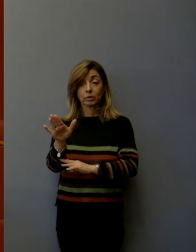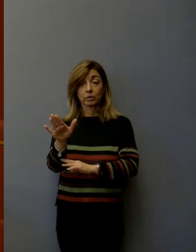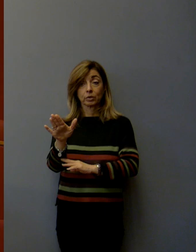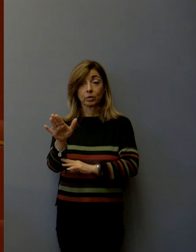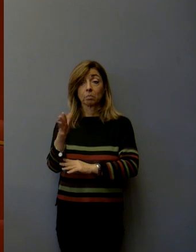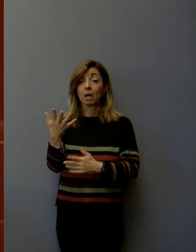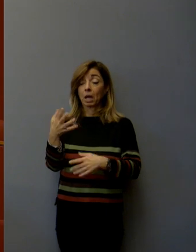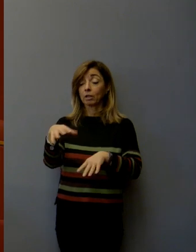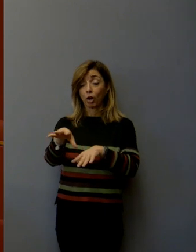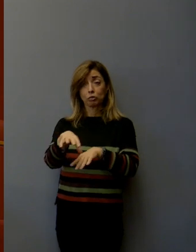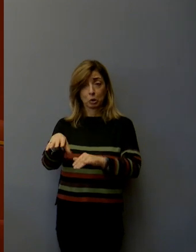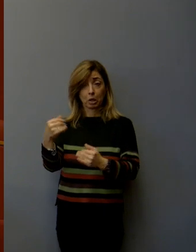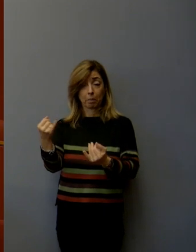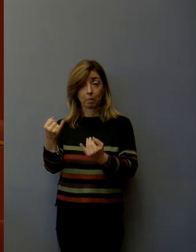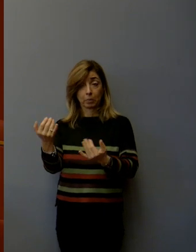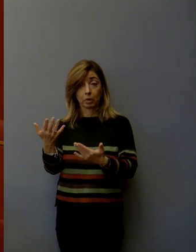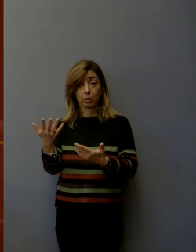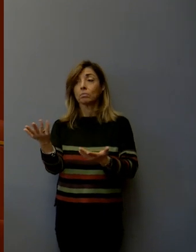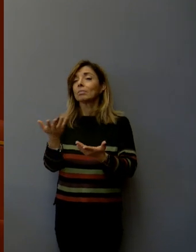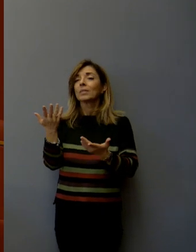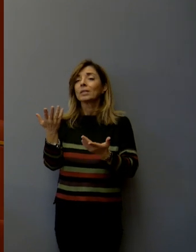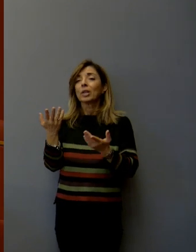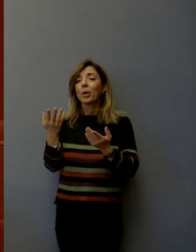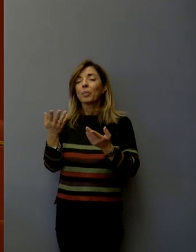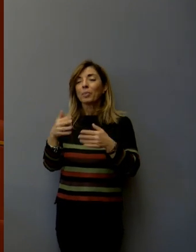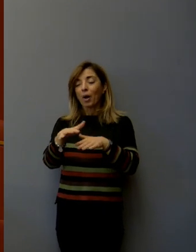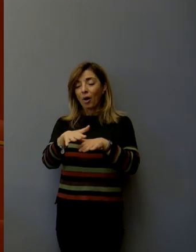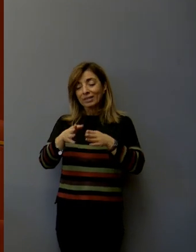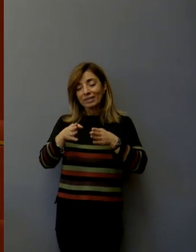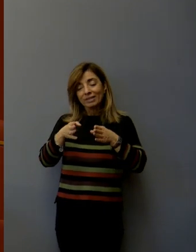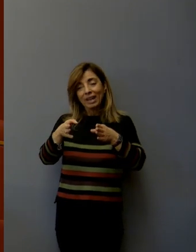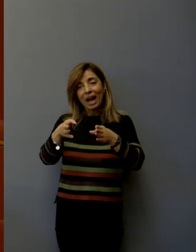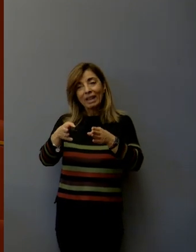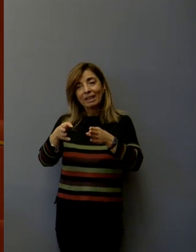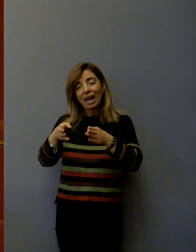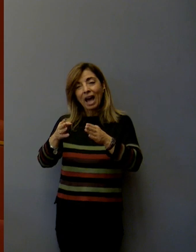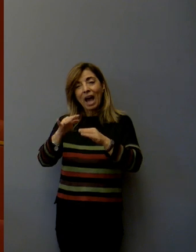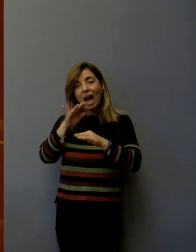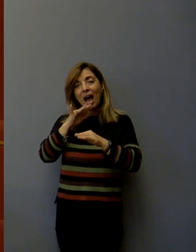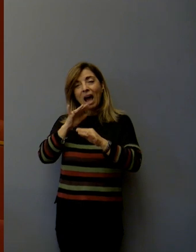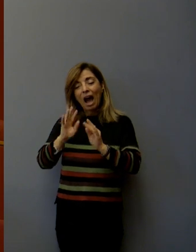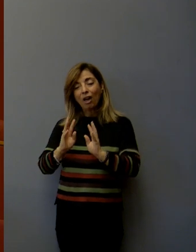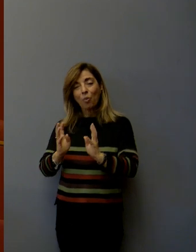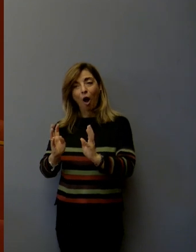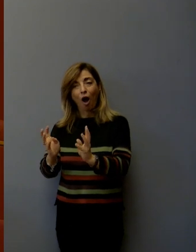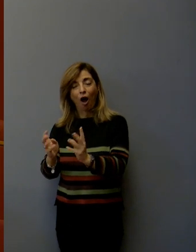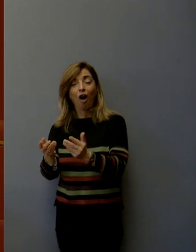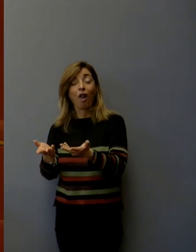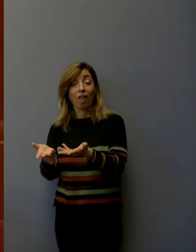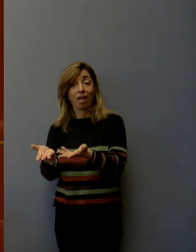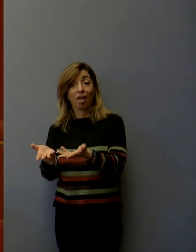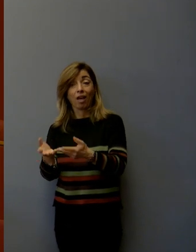molto piccole a volte semplicemente le aiuole di una determinata strada della città a volte invece delle delle